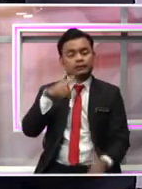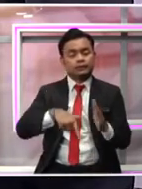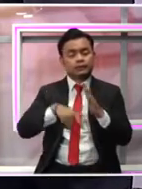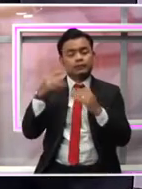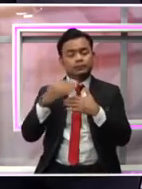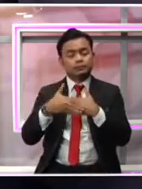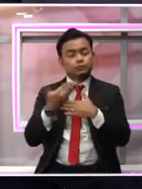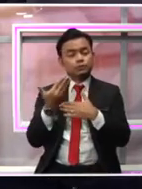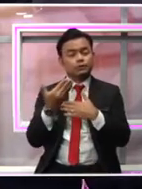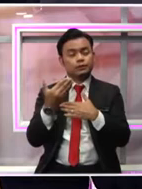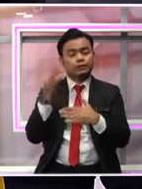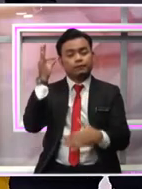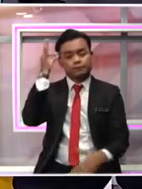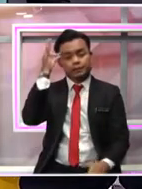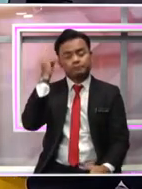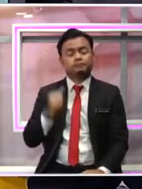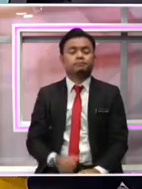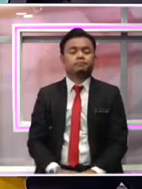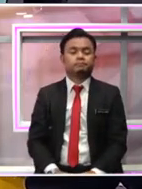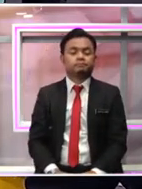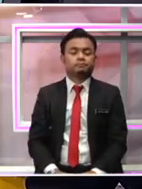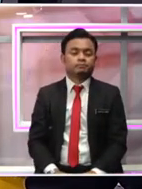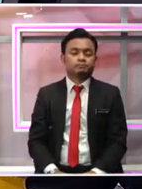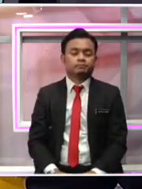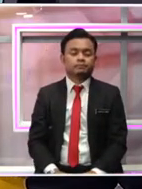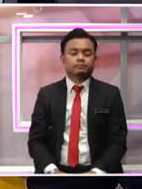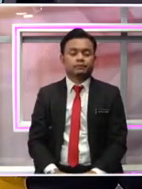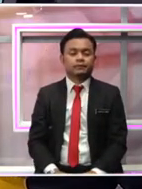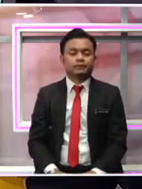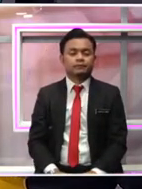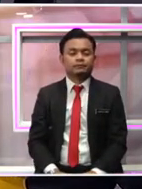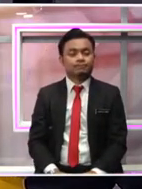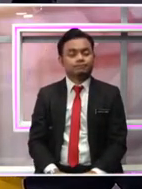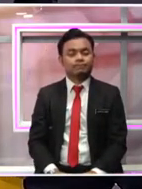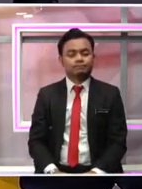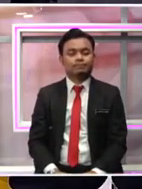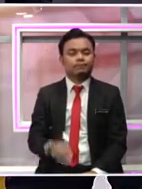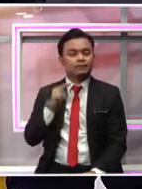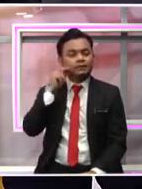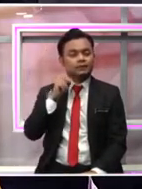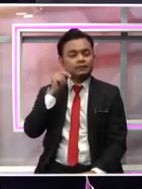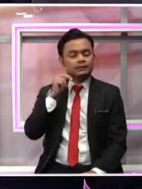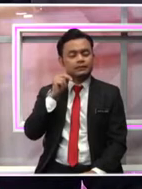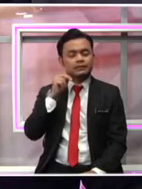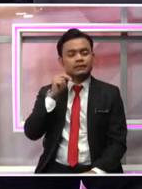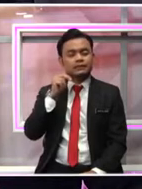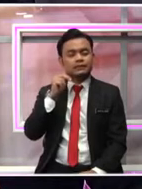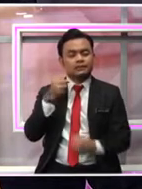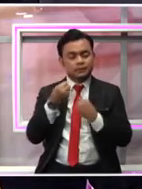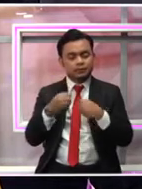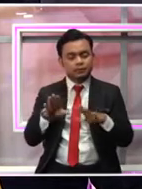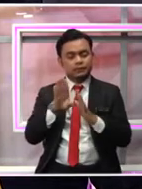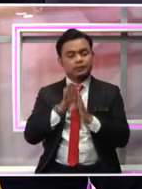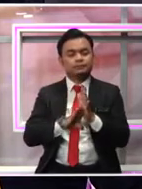dengan lebih baik walau hanya Nisa sudah oh berjaya sehingga Ajax yang keempat